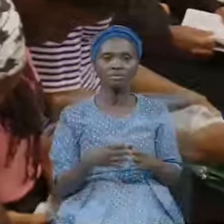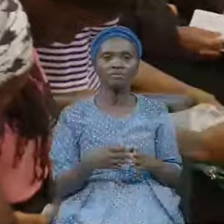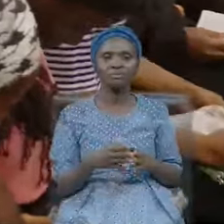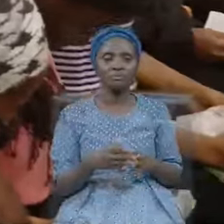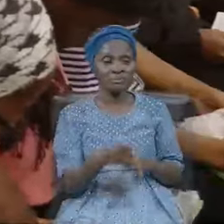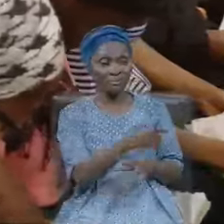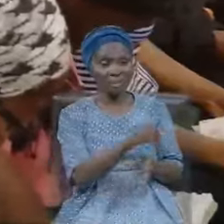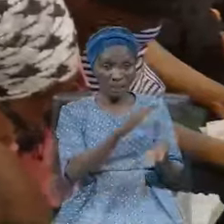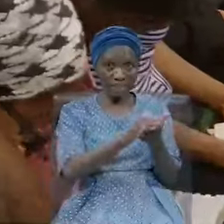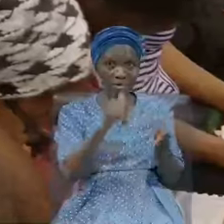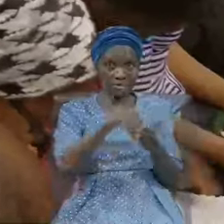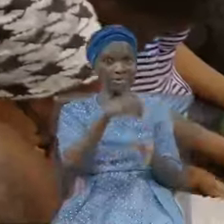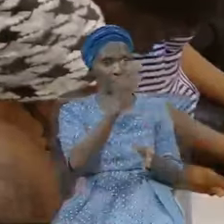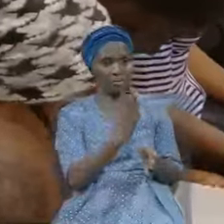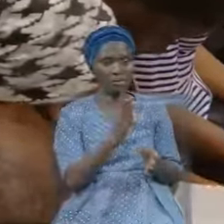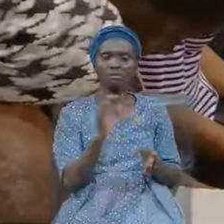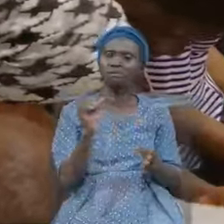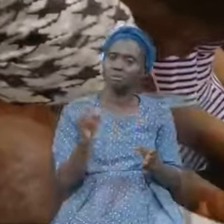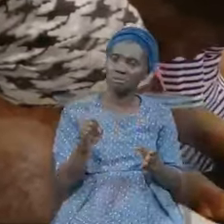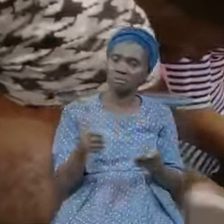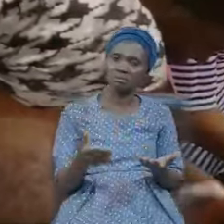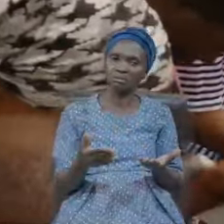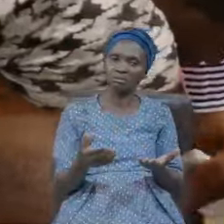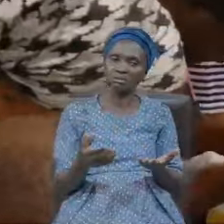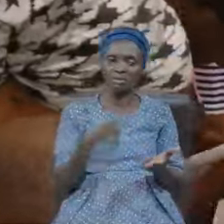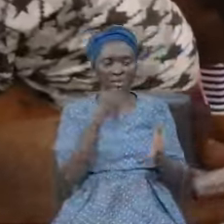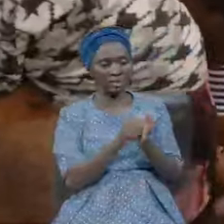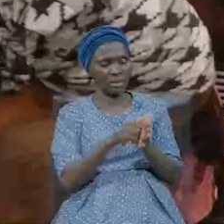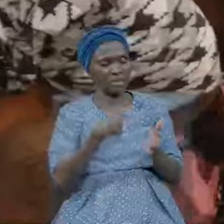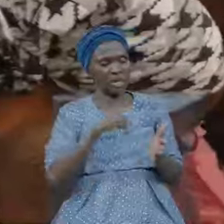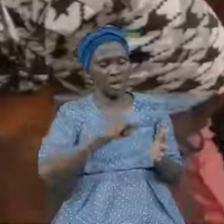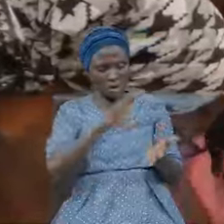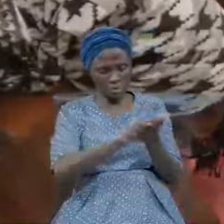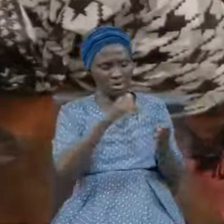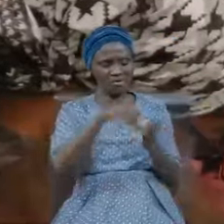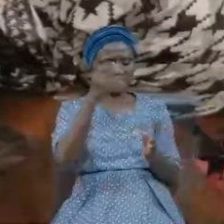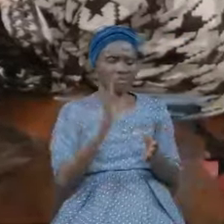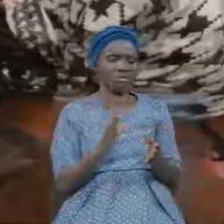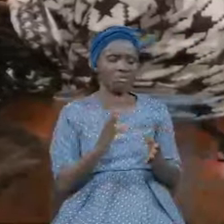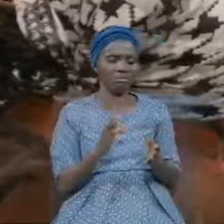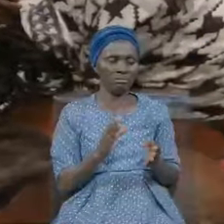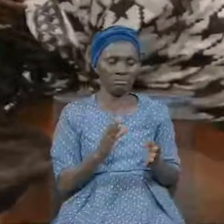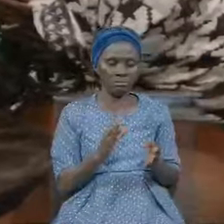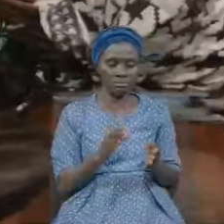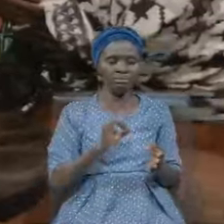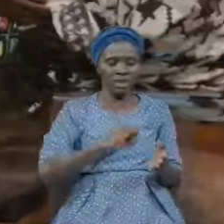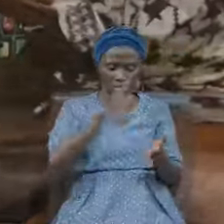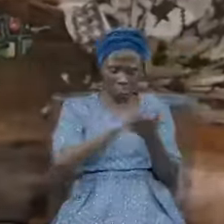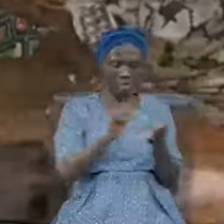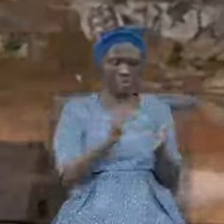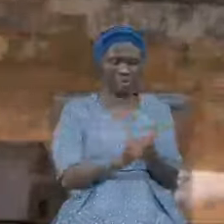d'étranger. Il croit en Dieu, oui, je ne suis pas un athée, je crois en Dieu, le créateur du ciel et de la